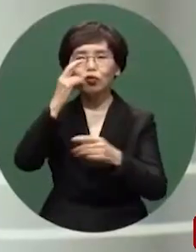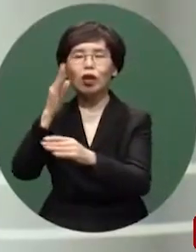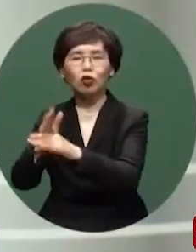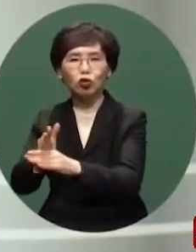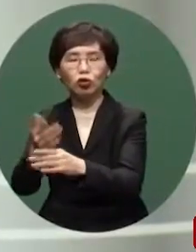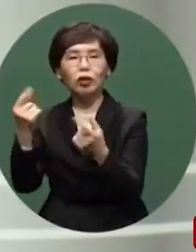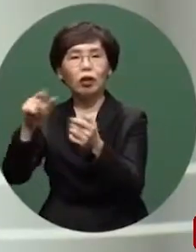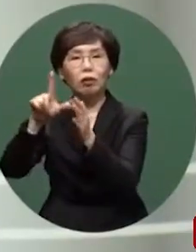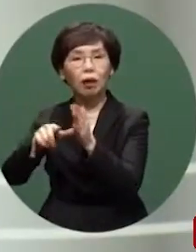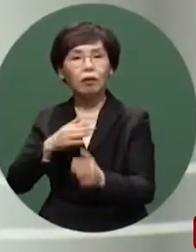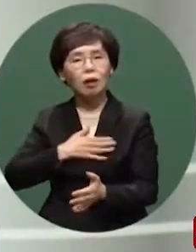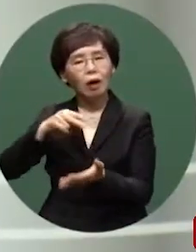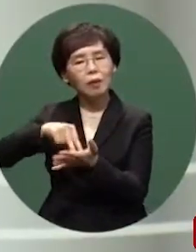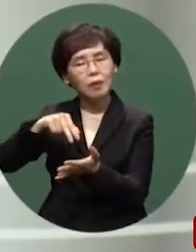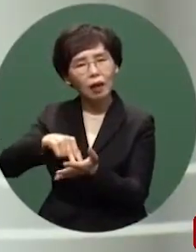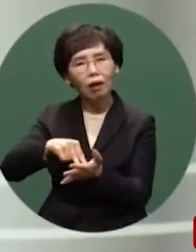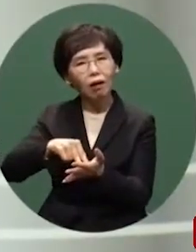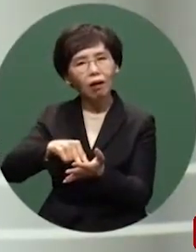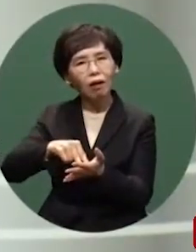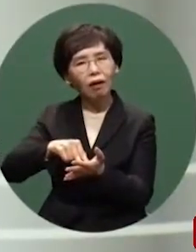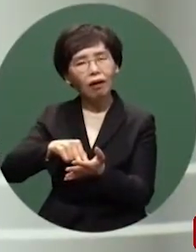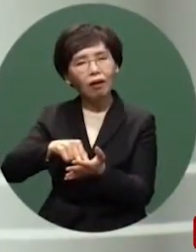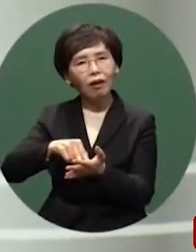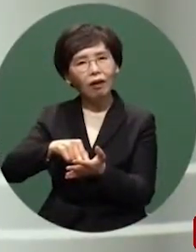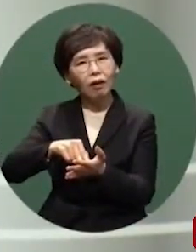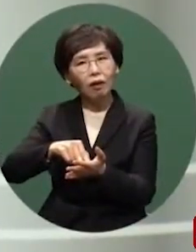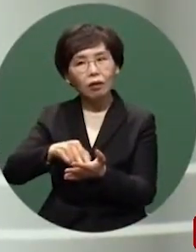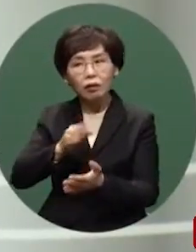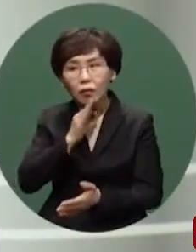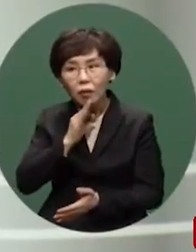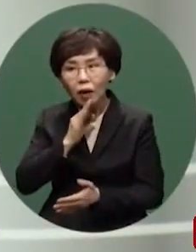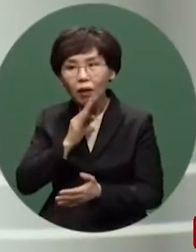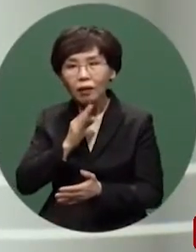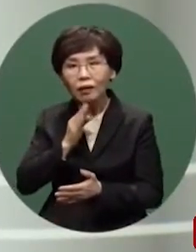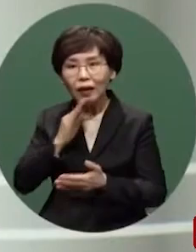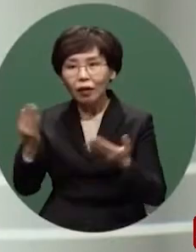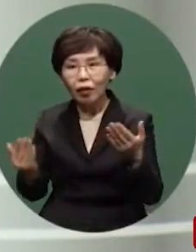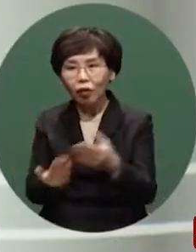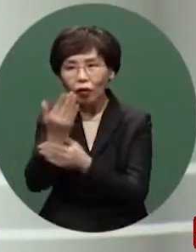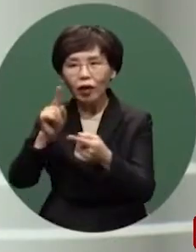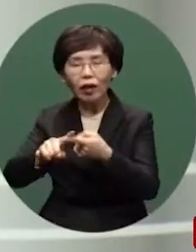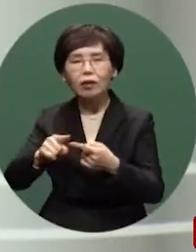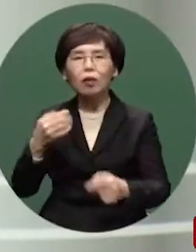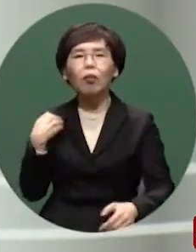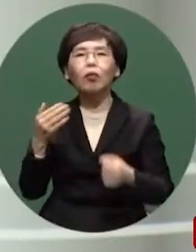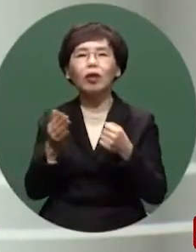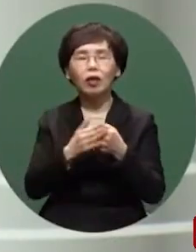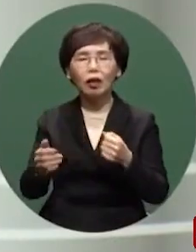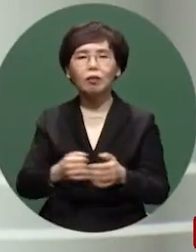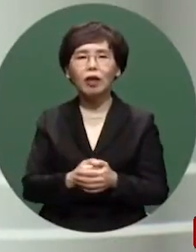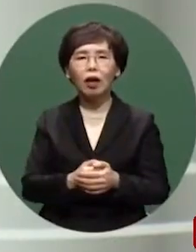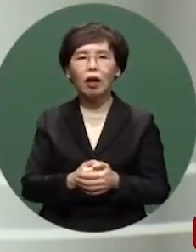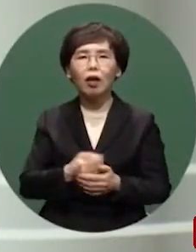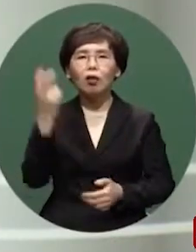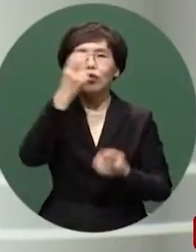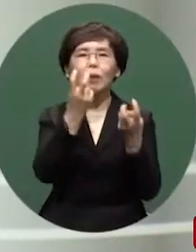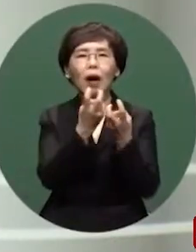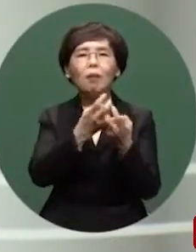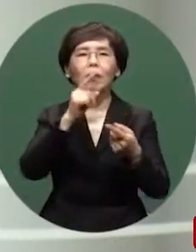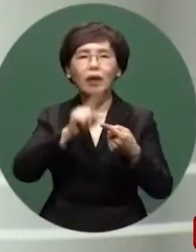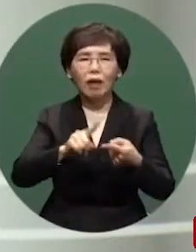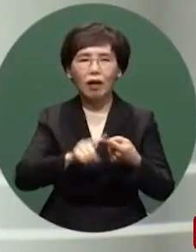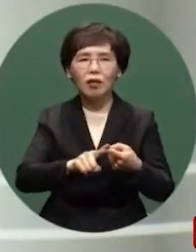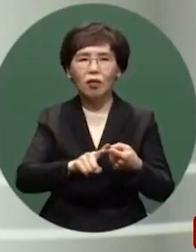중이거나 이럴 때는 제가 입장을 그 실체를 알수 없기 때문에 수사의 폭력성에 대해서 문제 지적을 했던 것이다. 저도